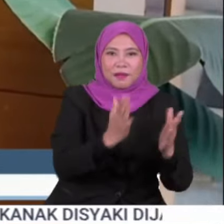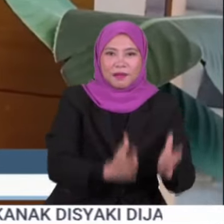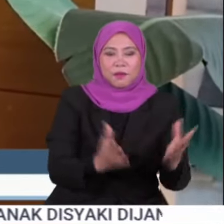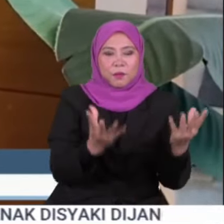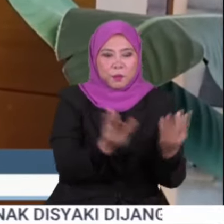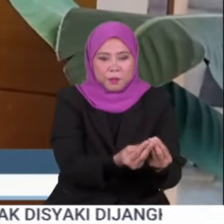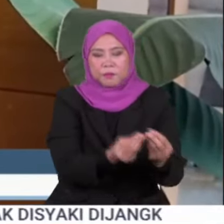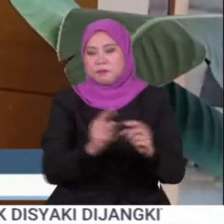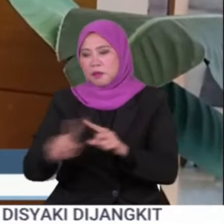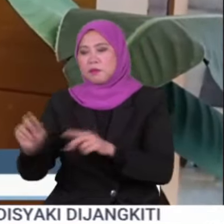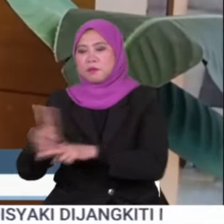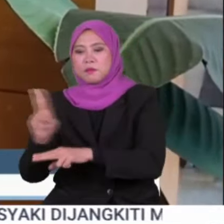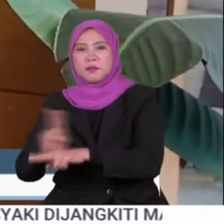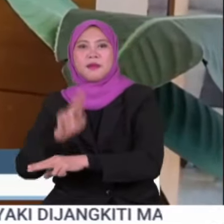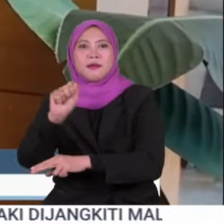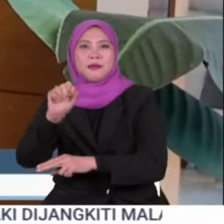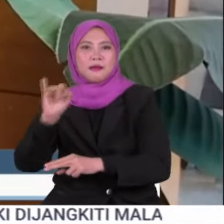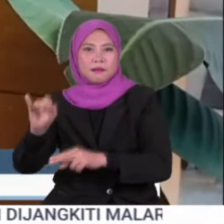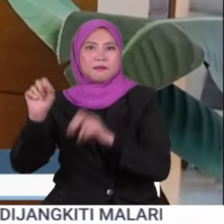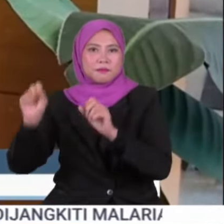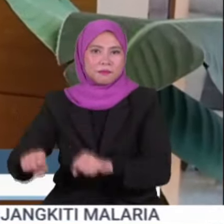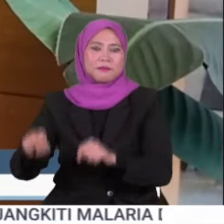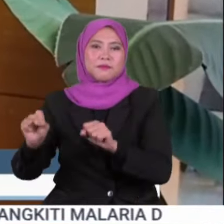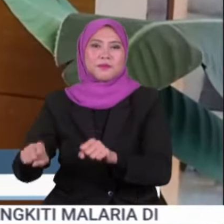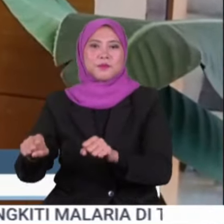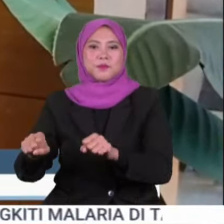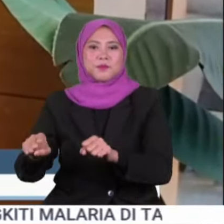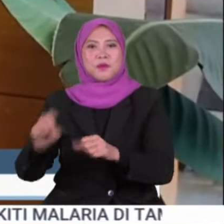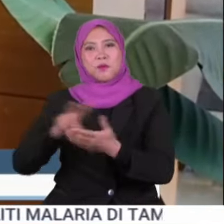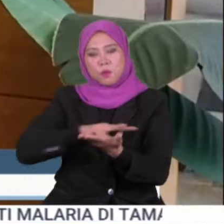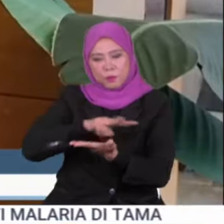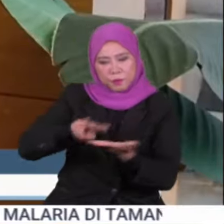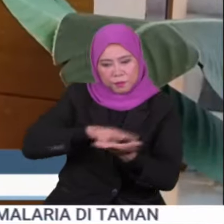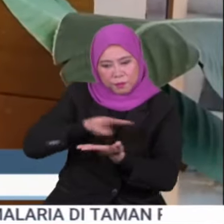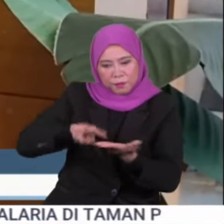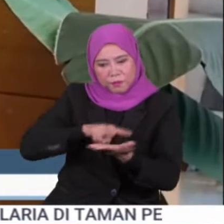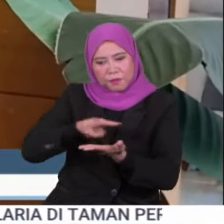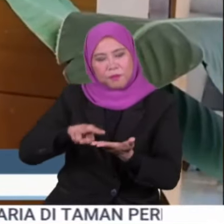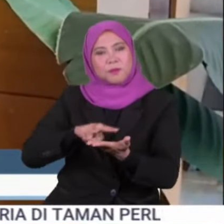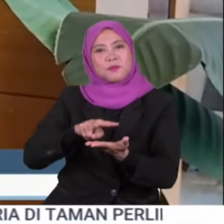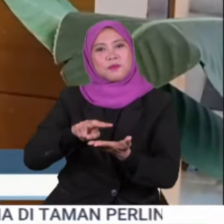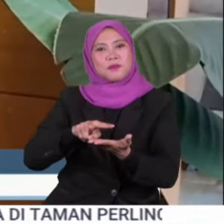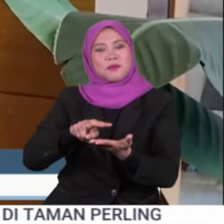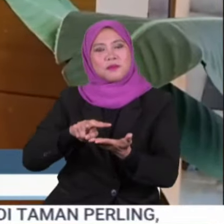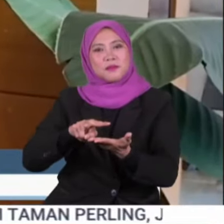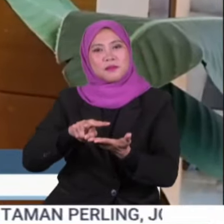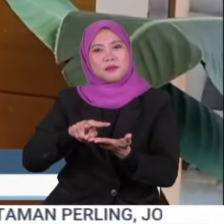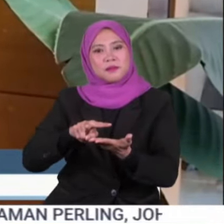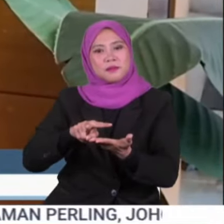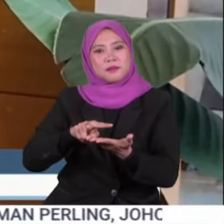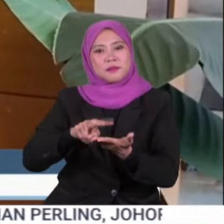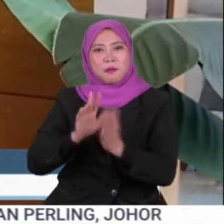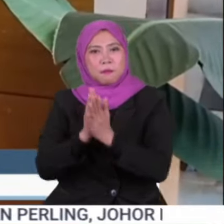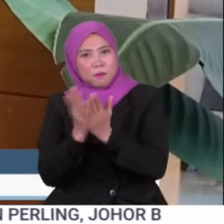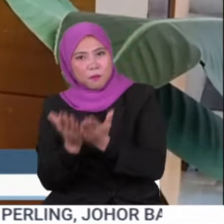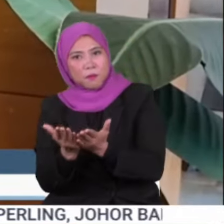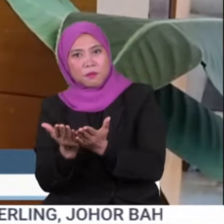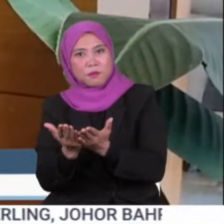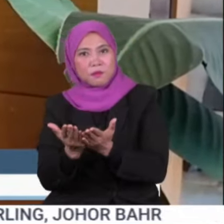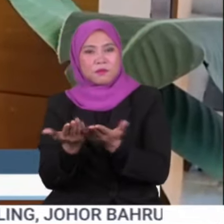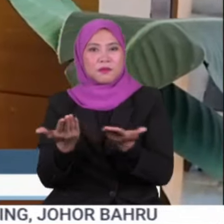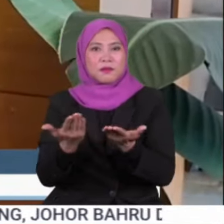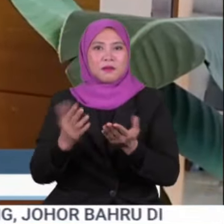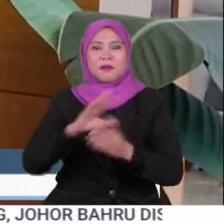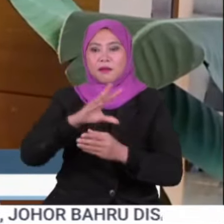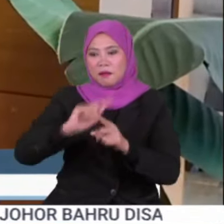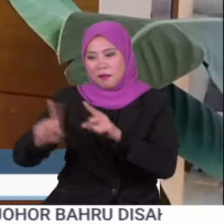ability to make news and make videos and do some bit of